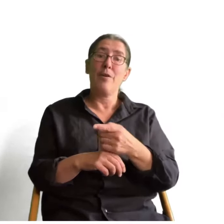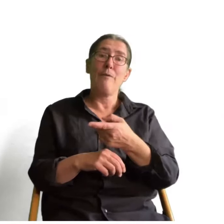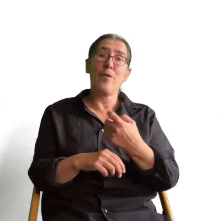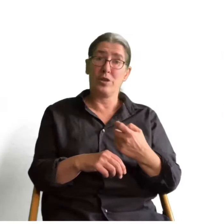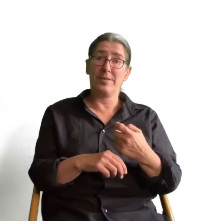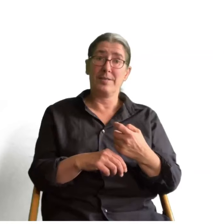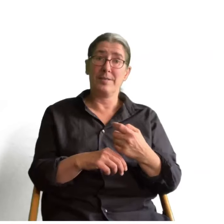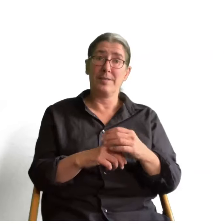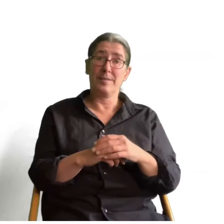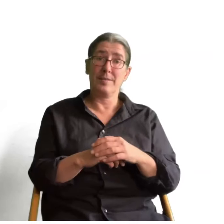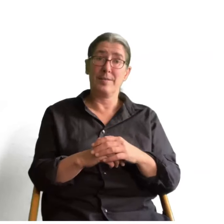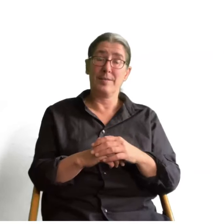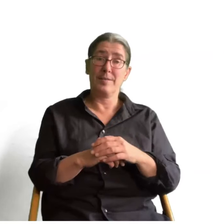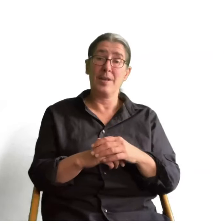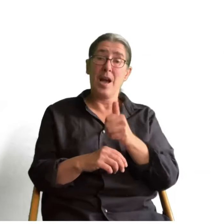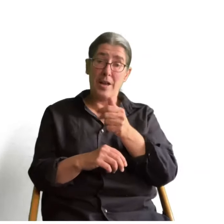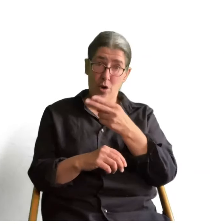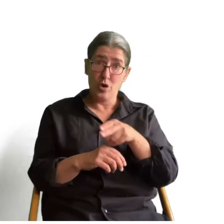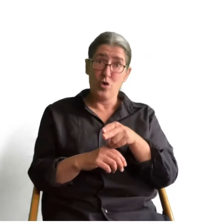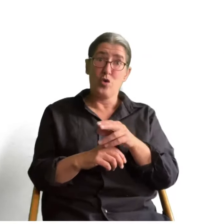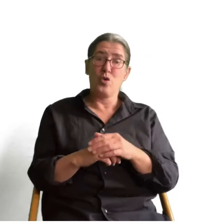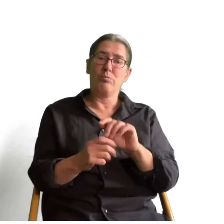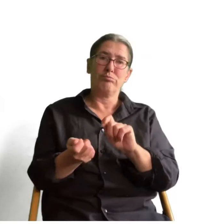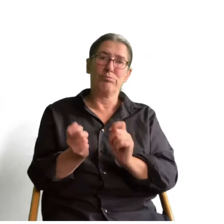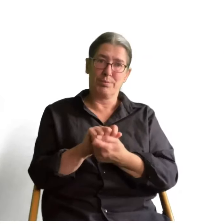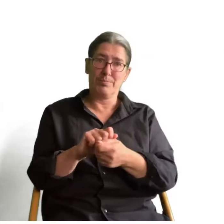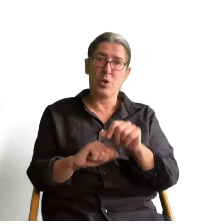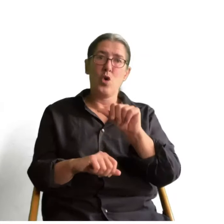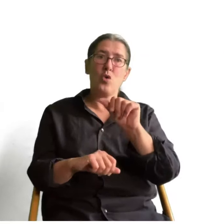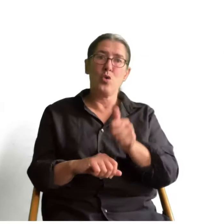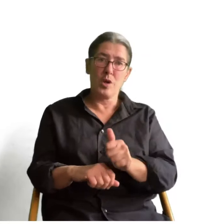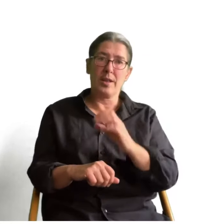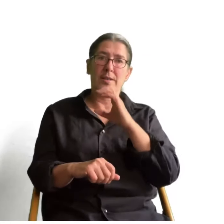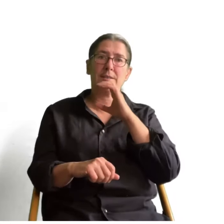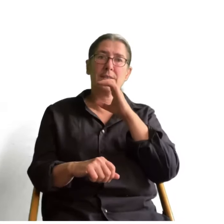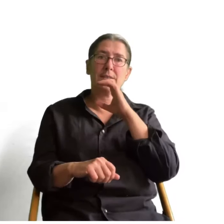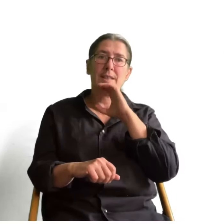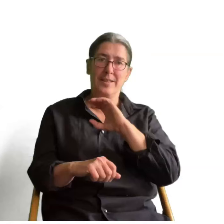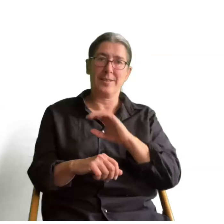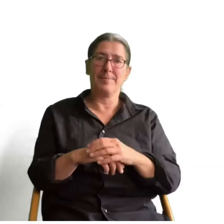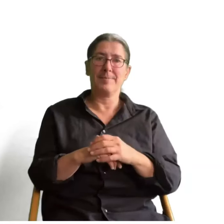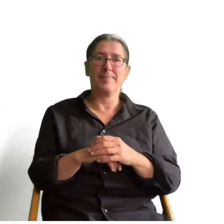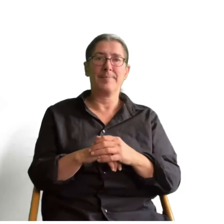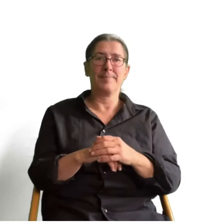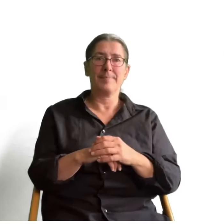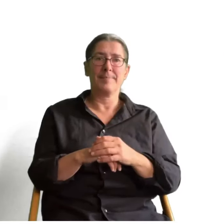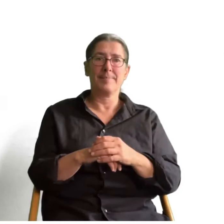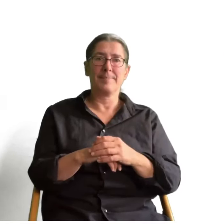3/5 von den 1 Euro beziehungsweise den